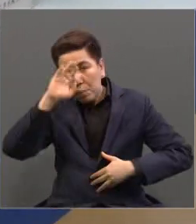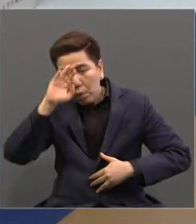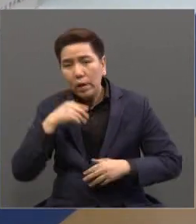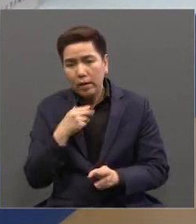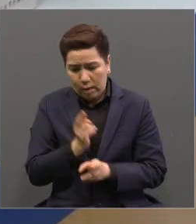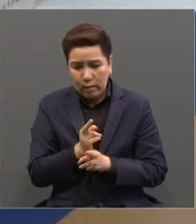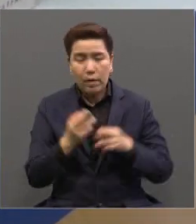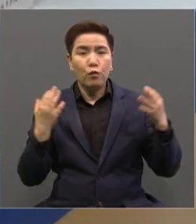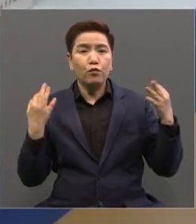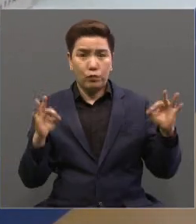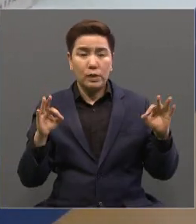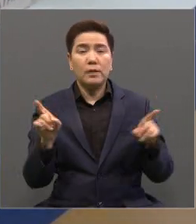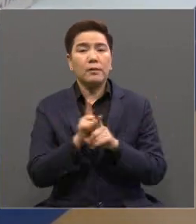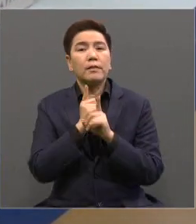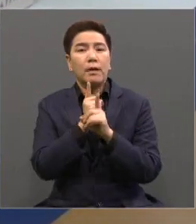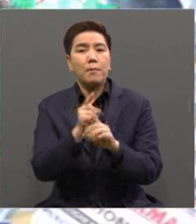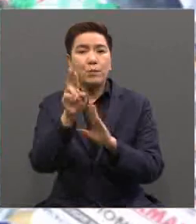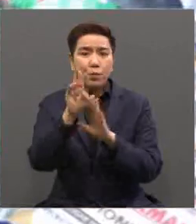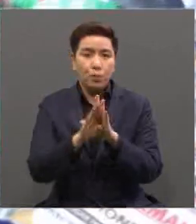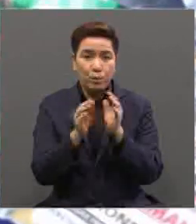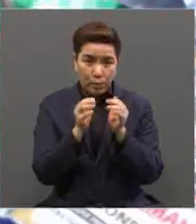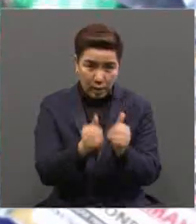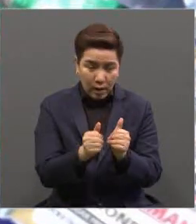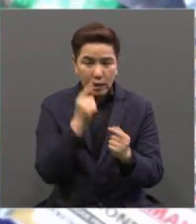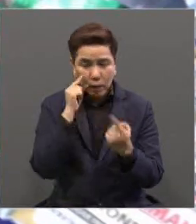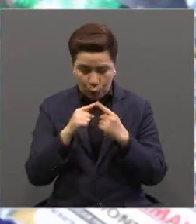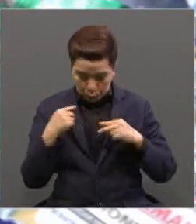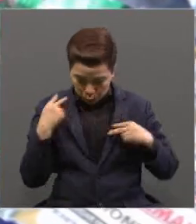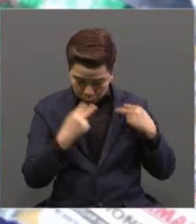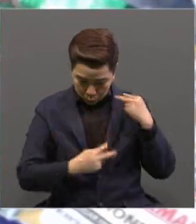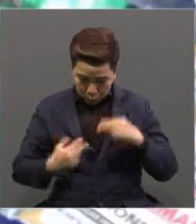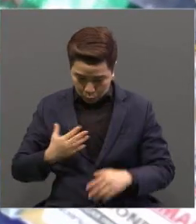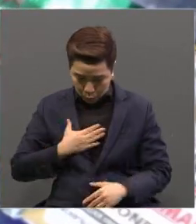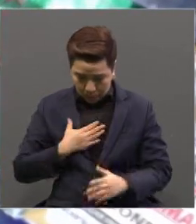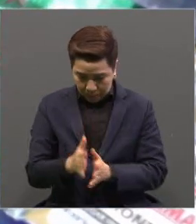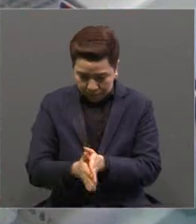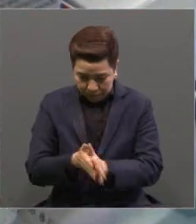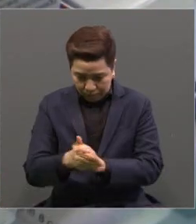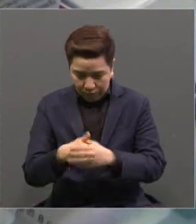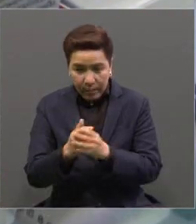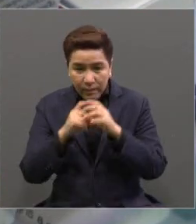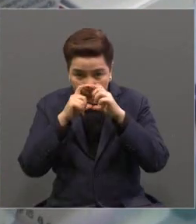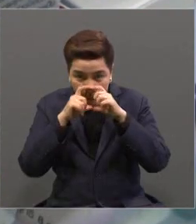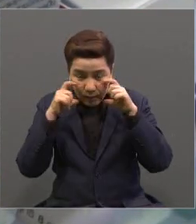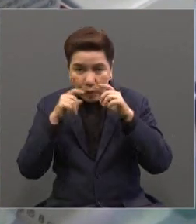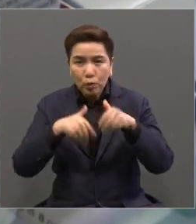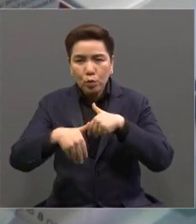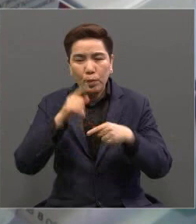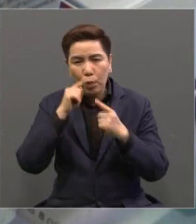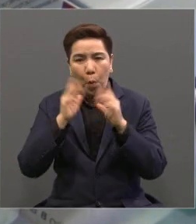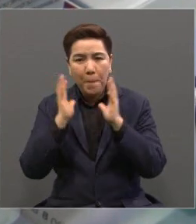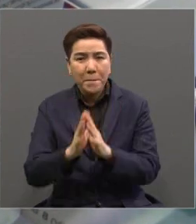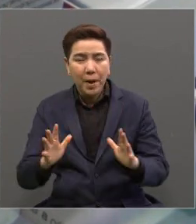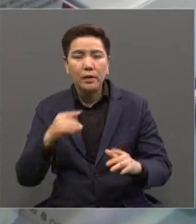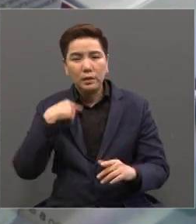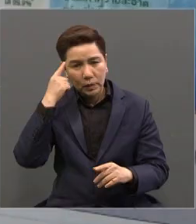ยังสามารถเข้ารักษาตามระบบได้นะคะแล้วก็ที่สำคัญดูแลตัวเองนะคะล้างมือสวมหน้ากากมาอยู่ในที่สาธารณะที่คนเยอะๆ